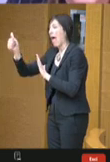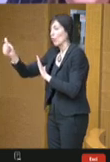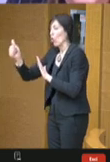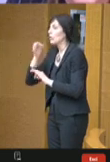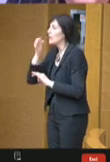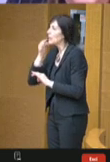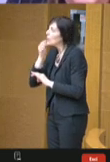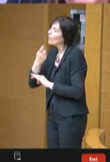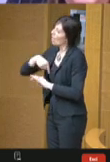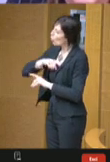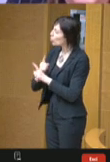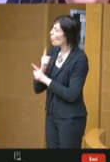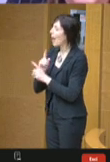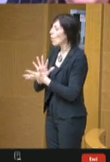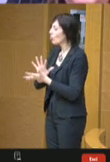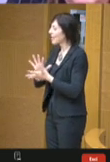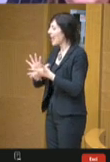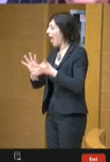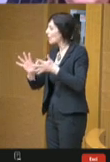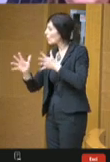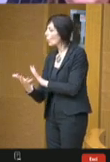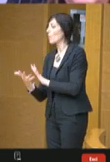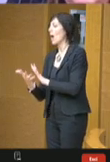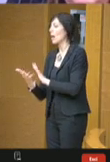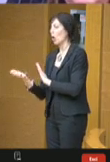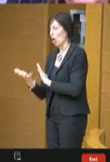trasformare questo